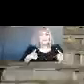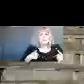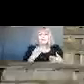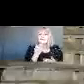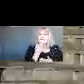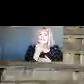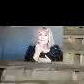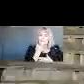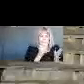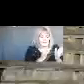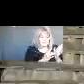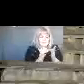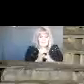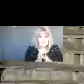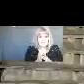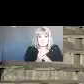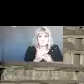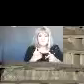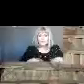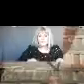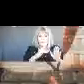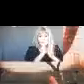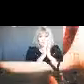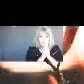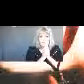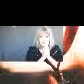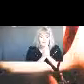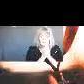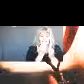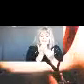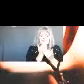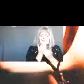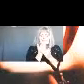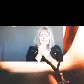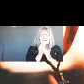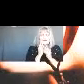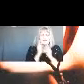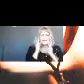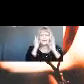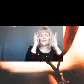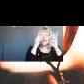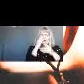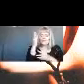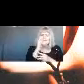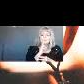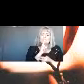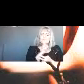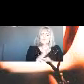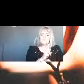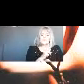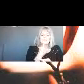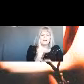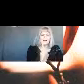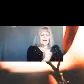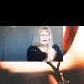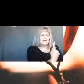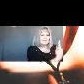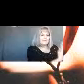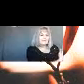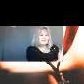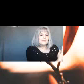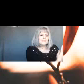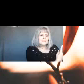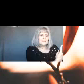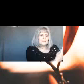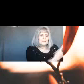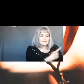wie Jesus is. Kom ons vra om ons te help. Dankie Here dat U beloof het vir elkeen.